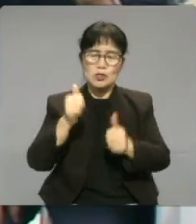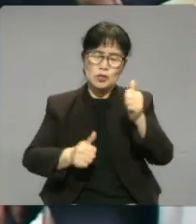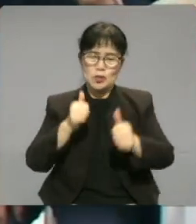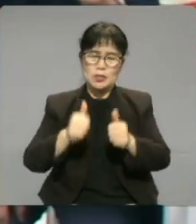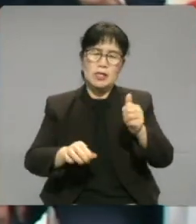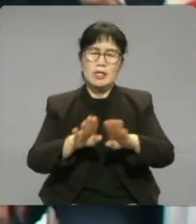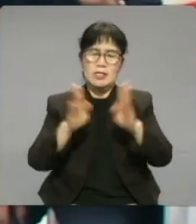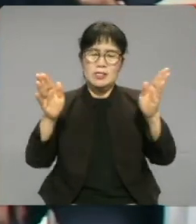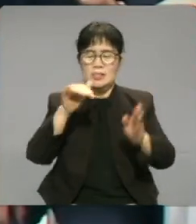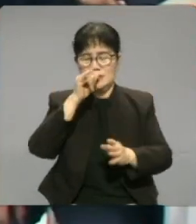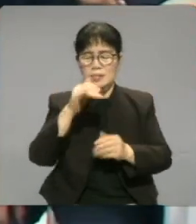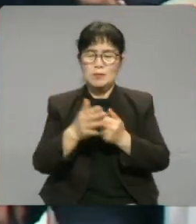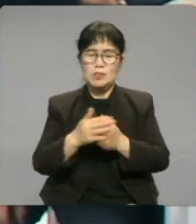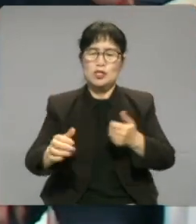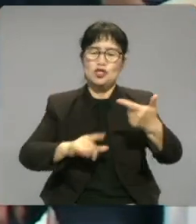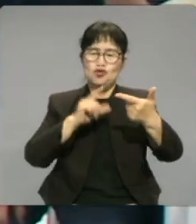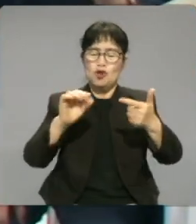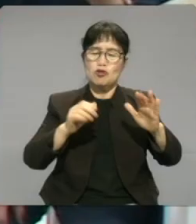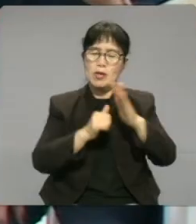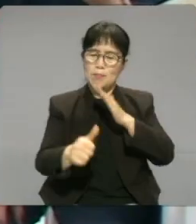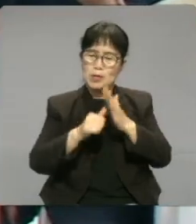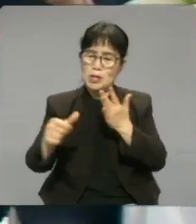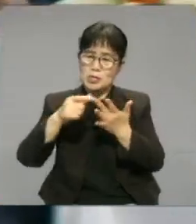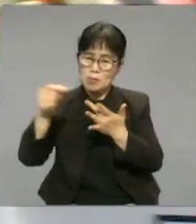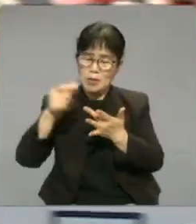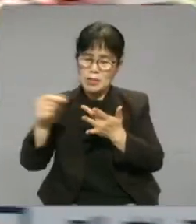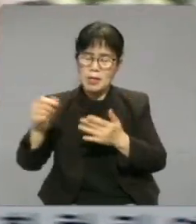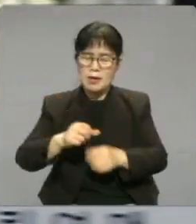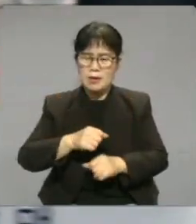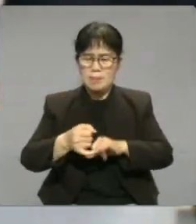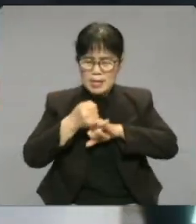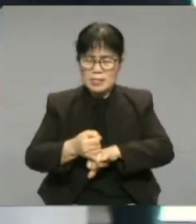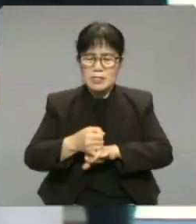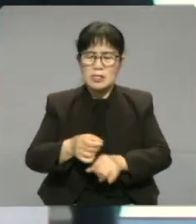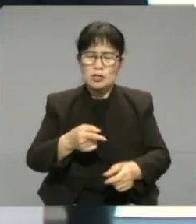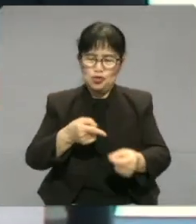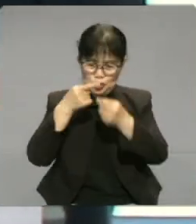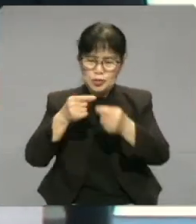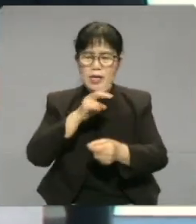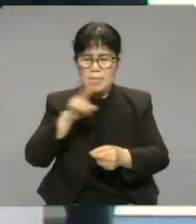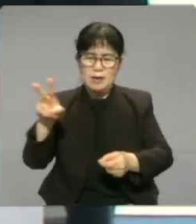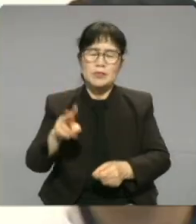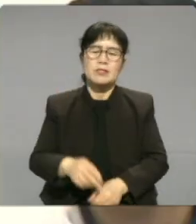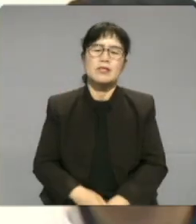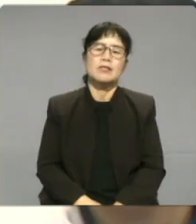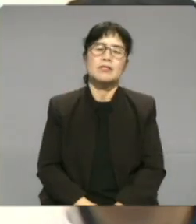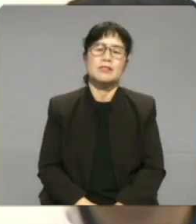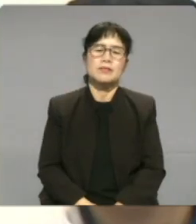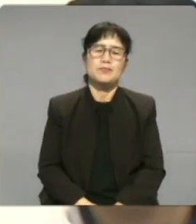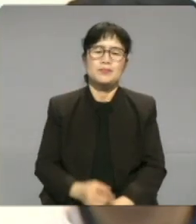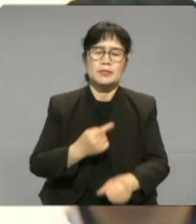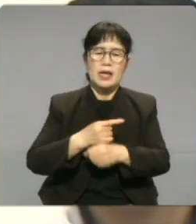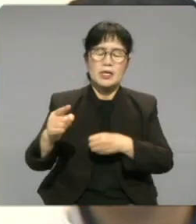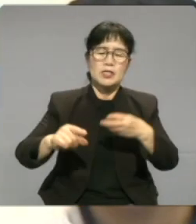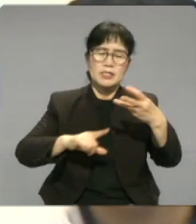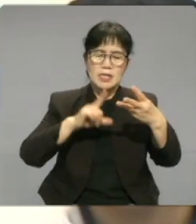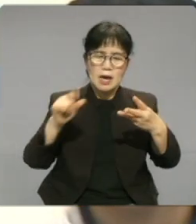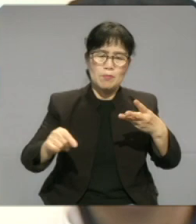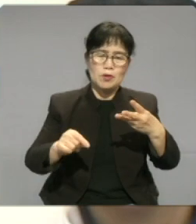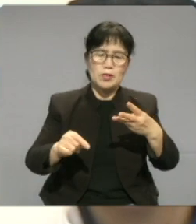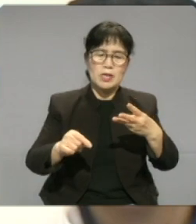열리기 때문입니다. 6월 국가대표 선발전에서 반드시 우승해야 하는 이유입니다. 내년 3월에 있는